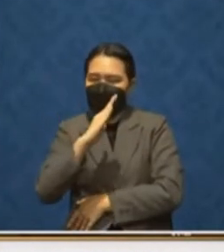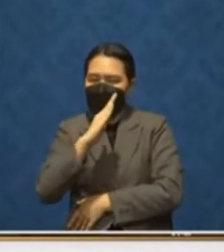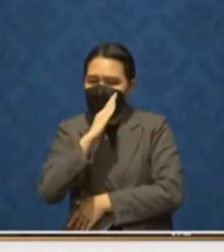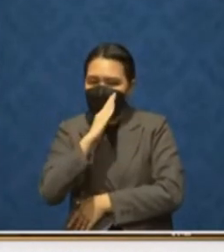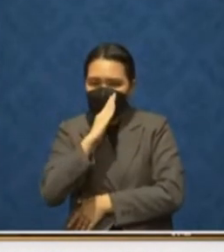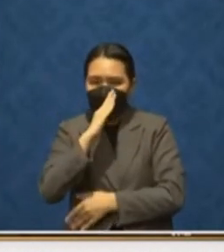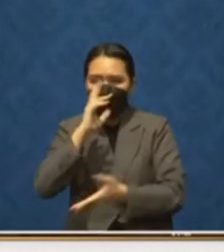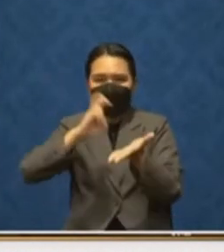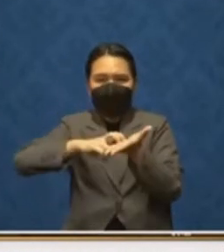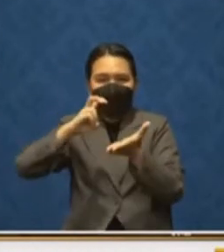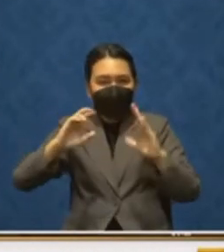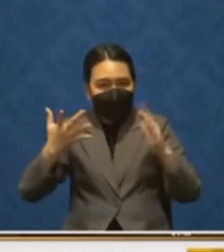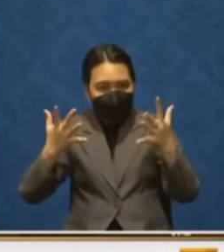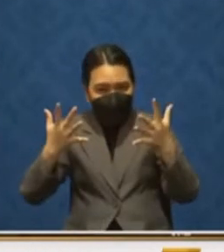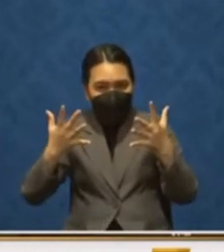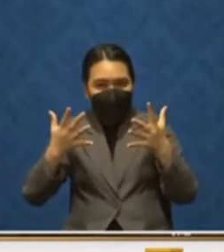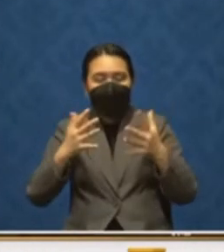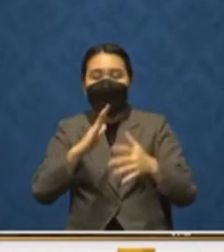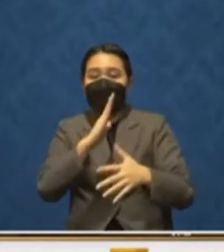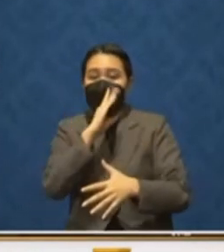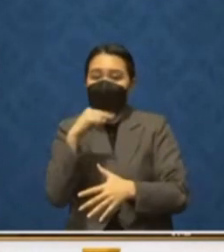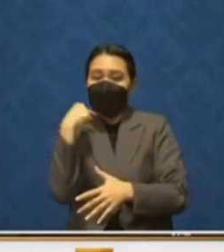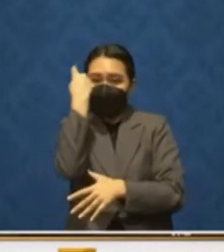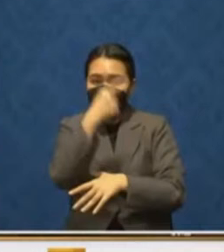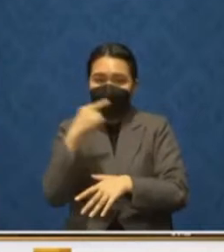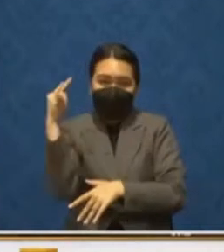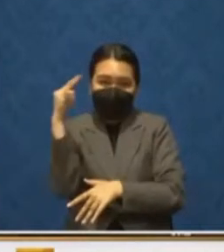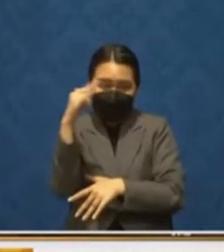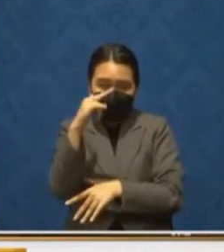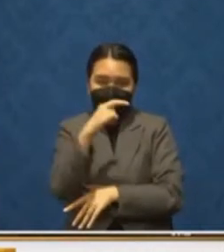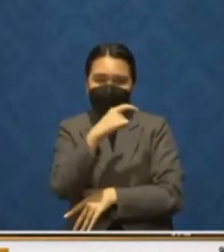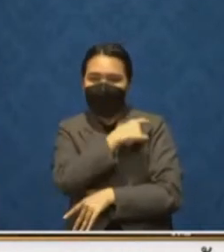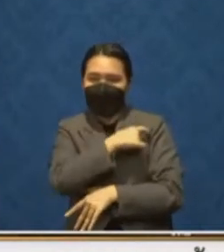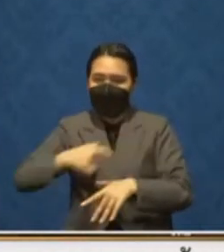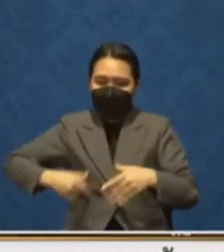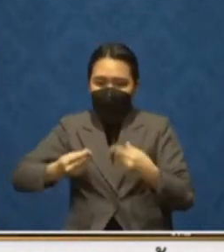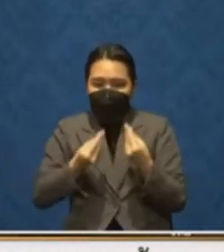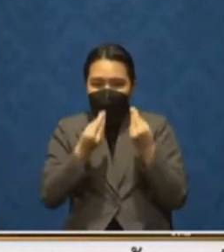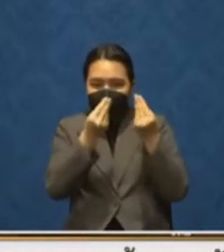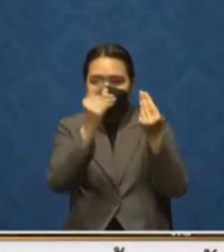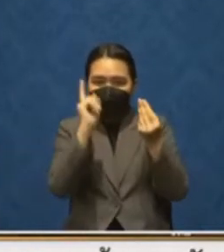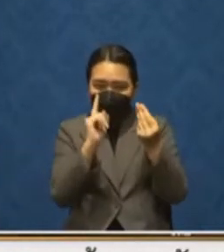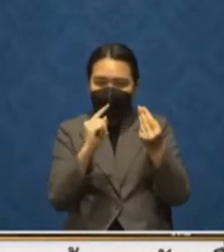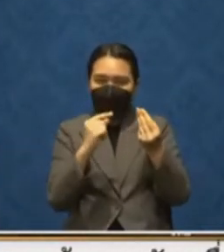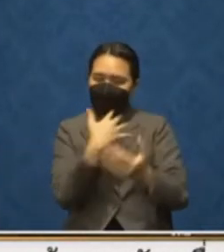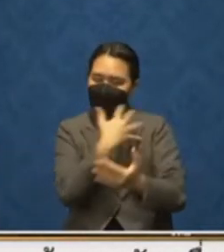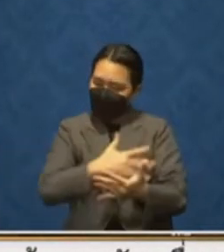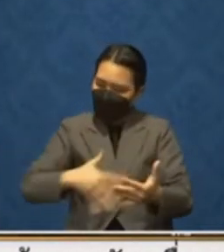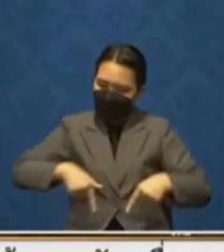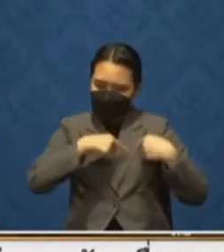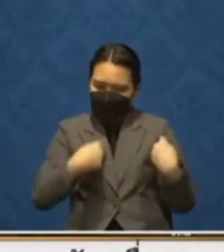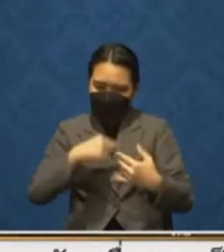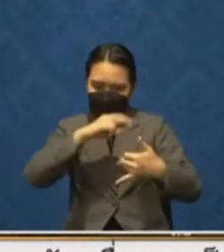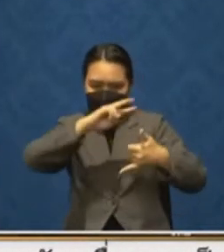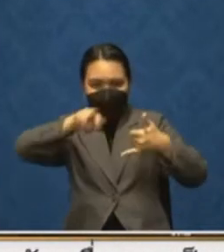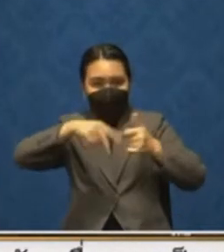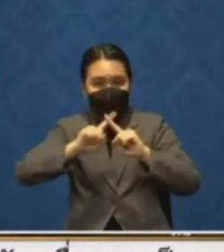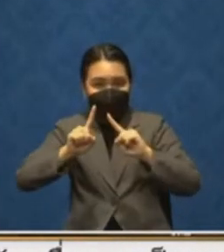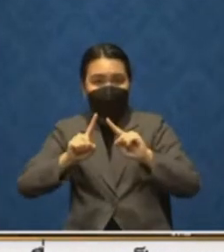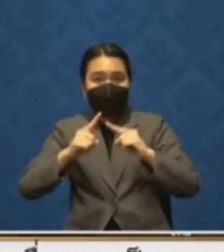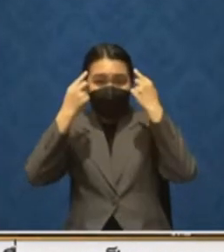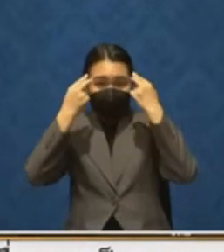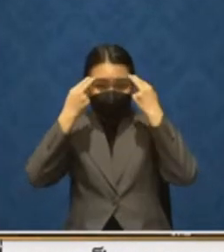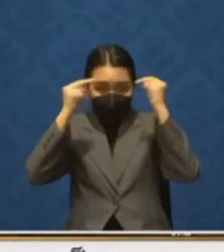ถวายการบินนะครับต้องเป็นนักเรียนประจำกองต้องมีการตรวจสุขภาพสิ่งเหล่าก็ไม่ได้ชี้แจงและกำลังสร้างปัญหา